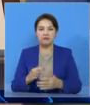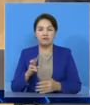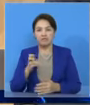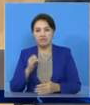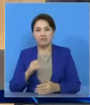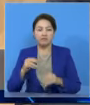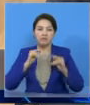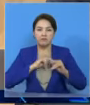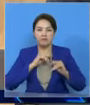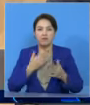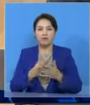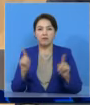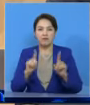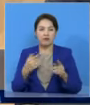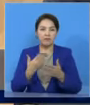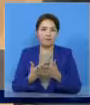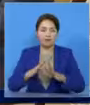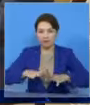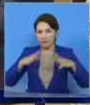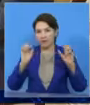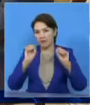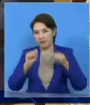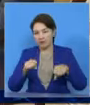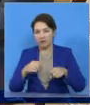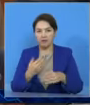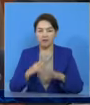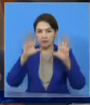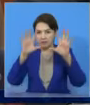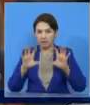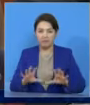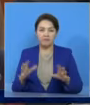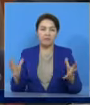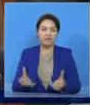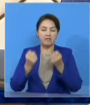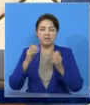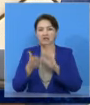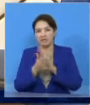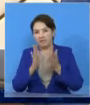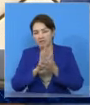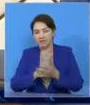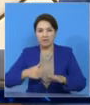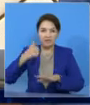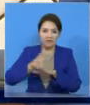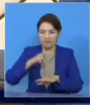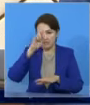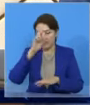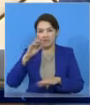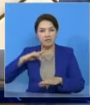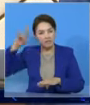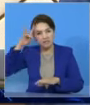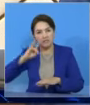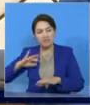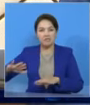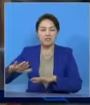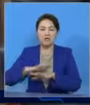межпарламентского сотрудничества, отметив, что при этом большие возможности для законодательной поддержки и договоренности глав Казахстана и